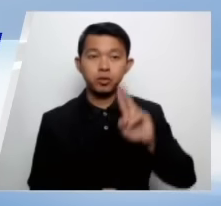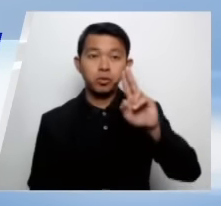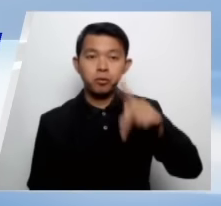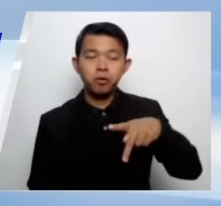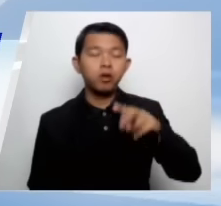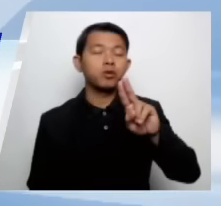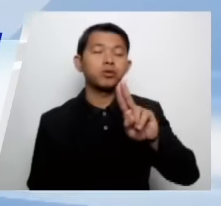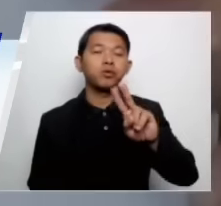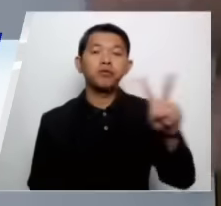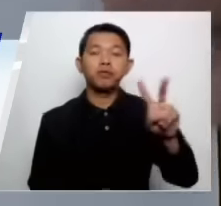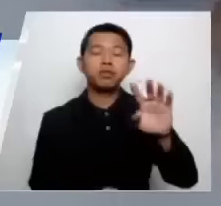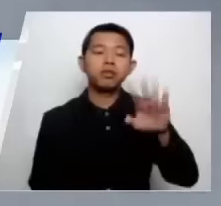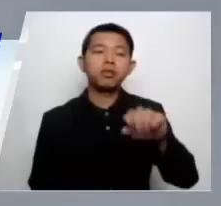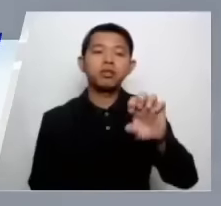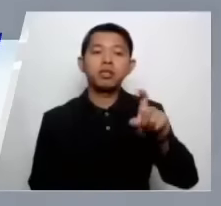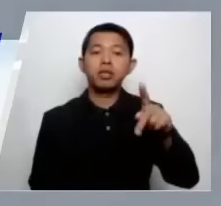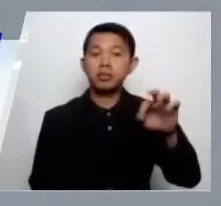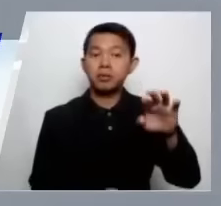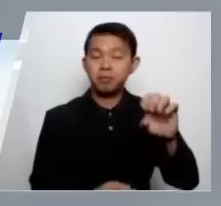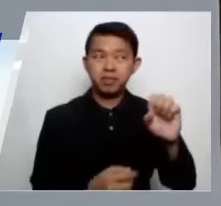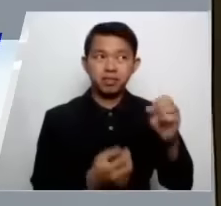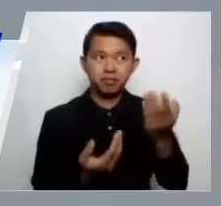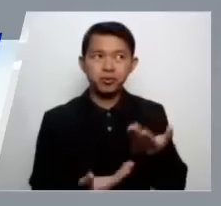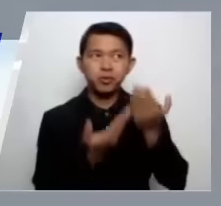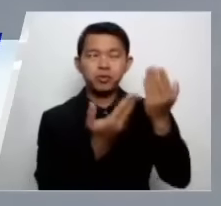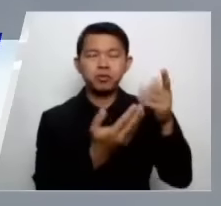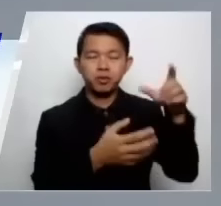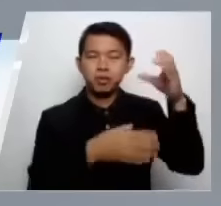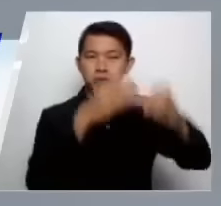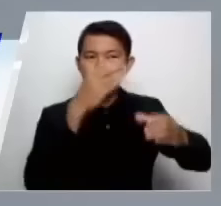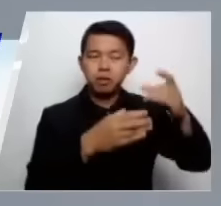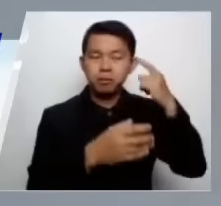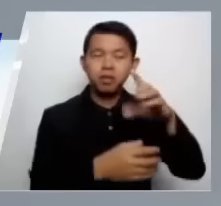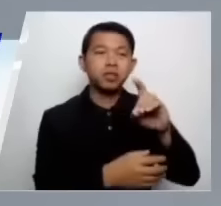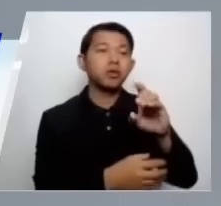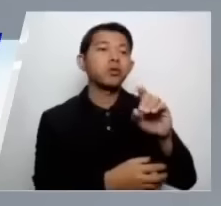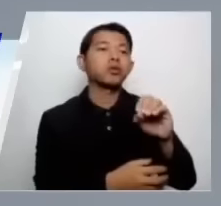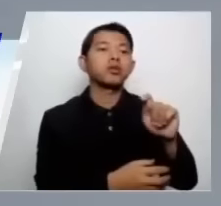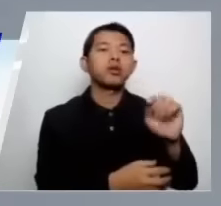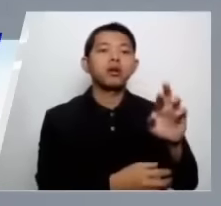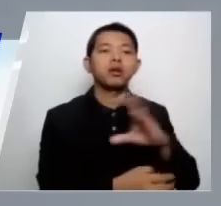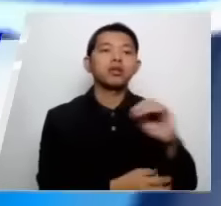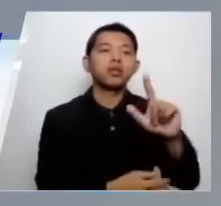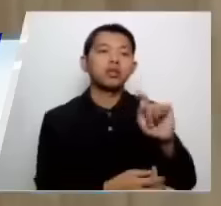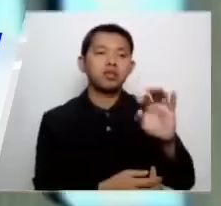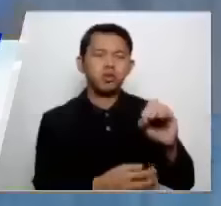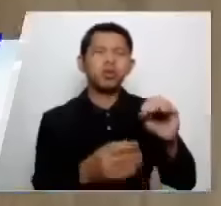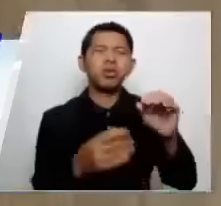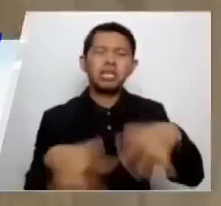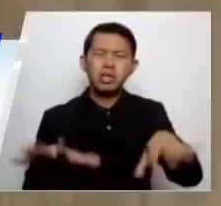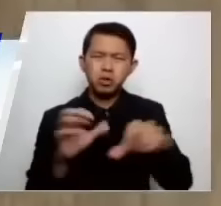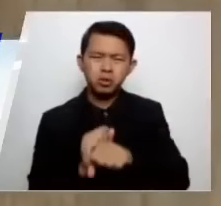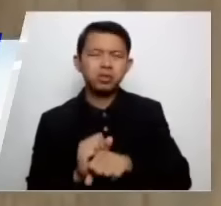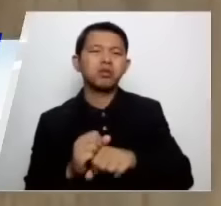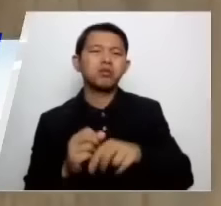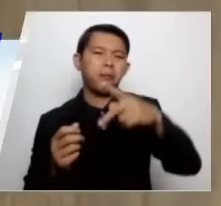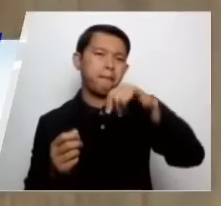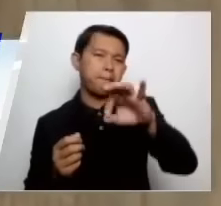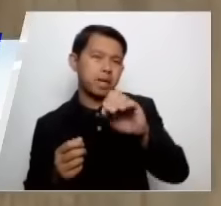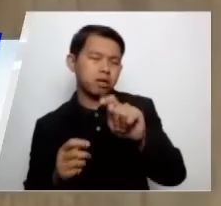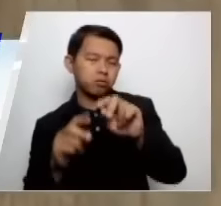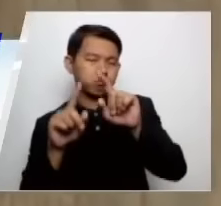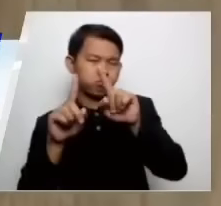sa Mandaluyong para tapusin na ng DOTR at LTO ang pilot testing at nang magkaalaman na. What safety standards should